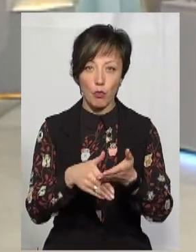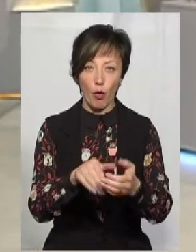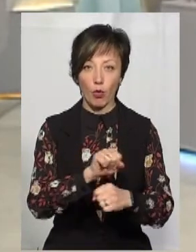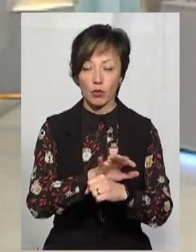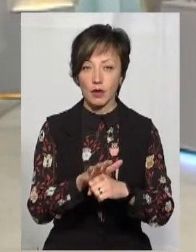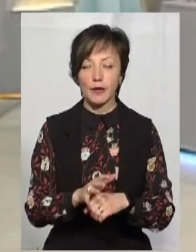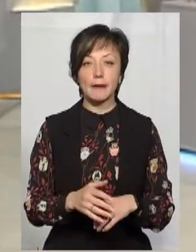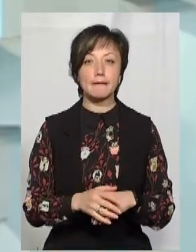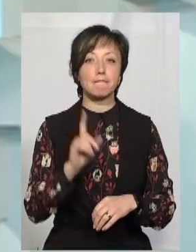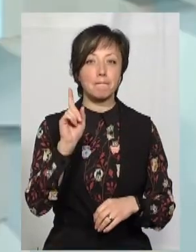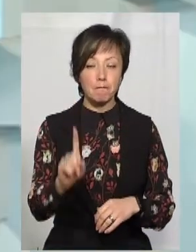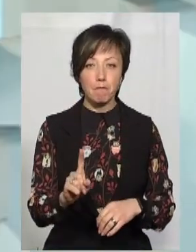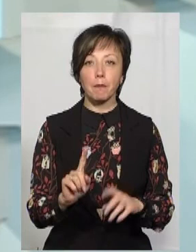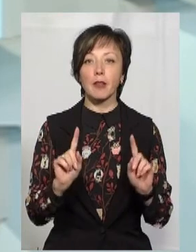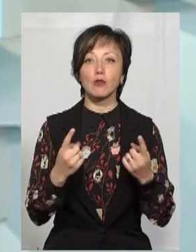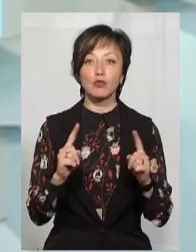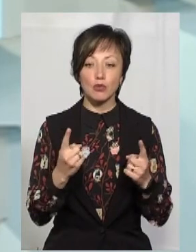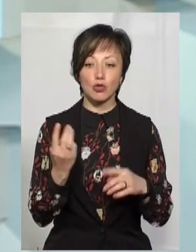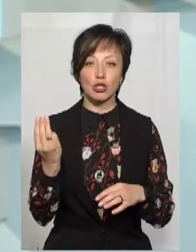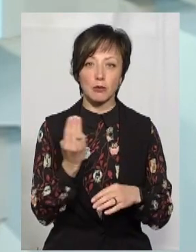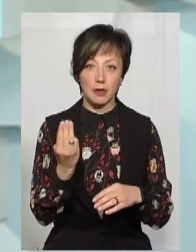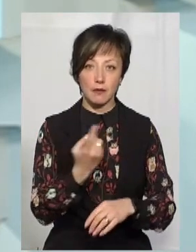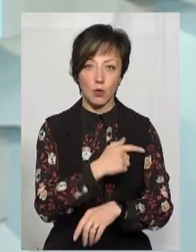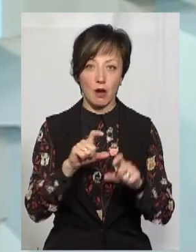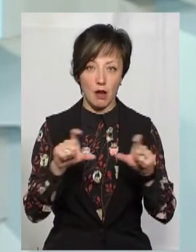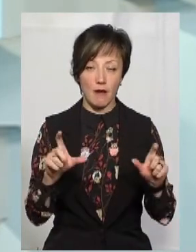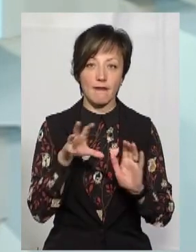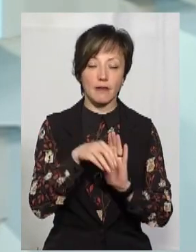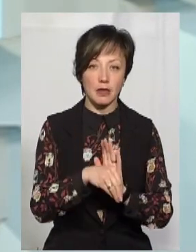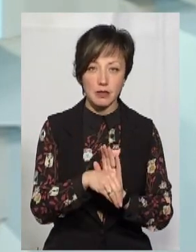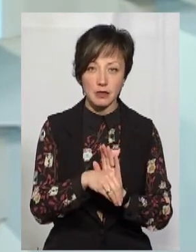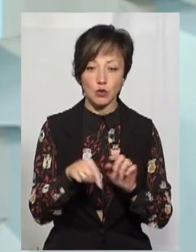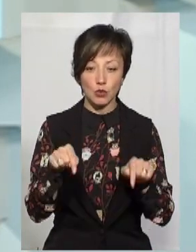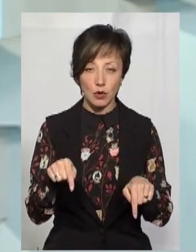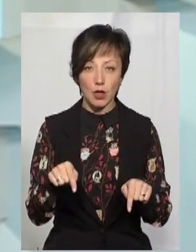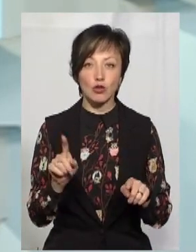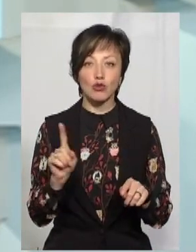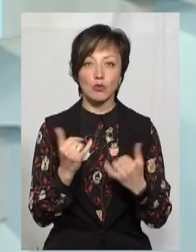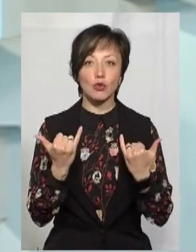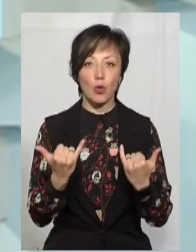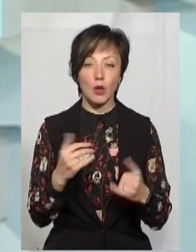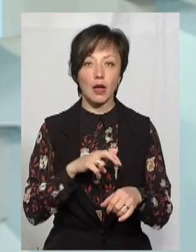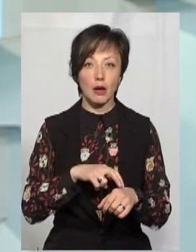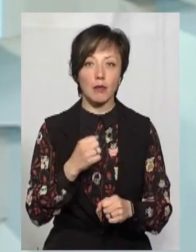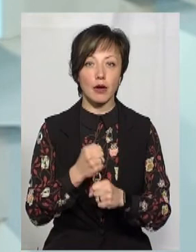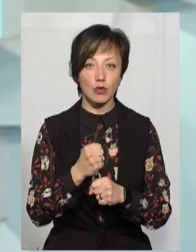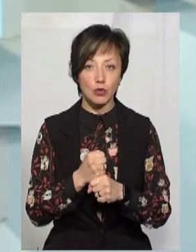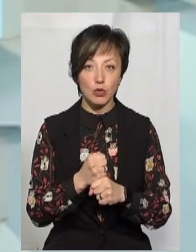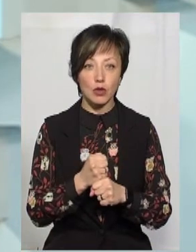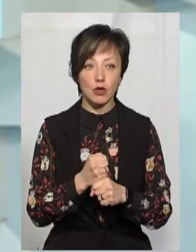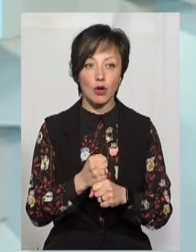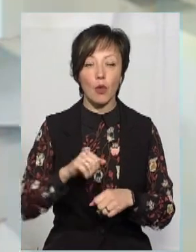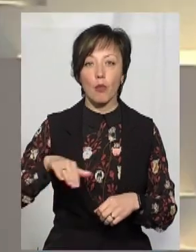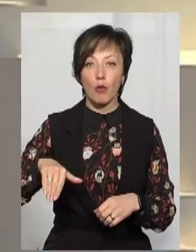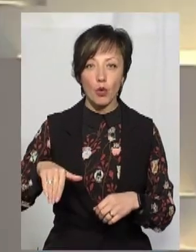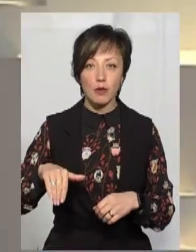того, чому ми Шепетівську лікарню внесли до цього переліку? Саме з метою, щоб вже сьогодні лікарі працюють, не того,